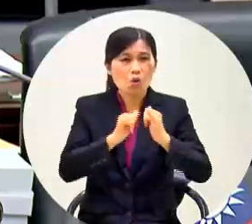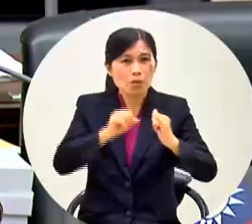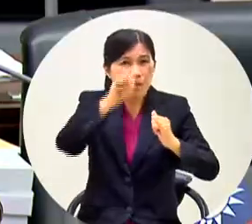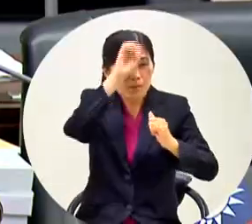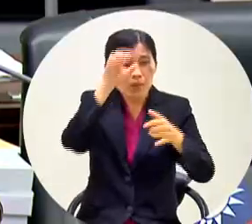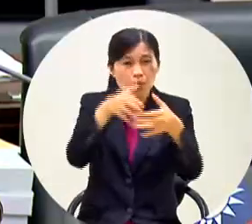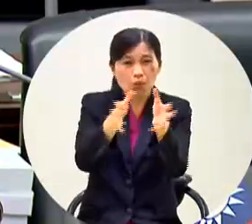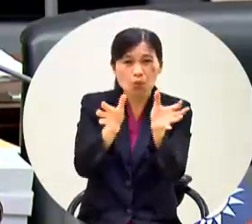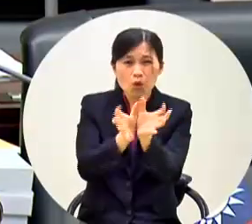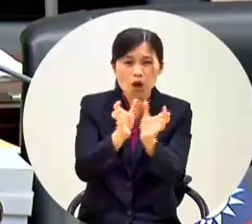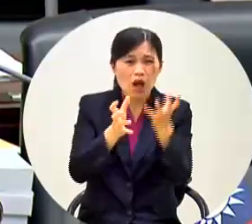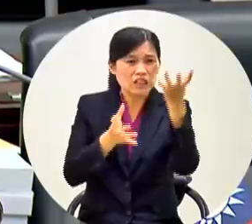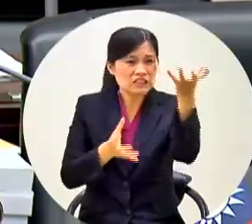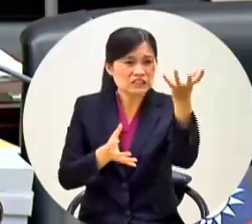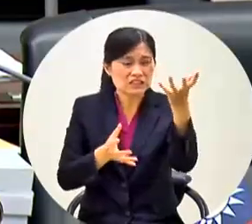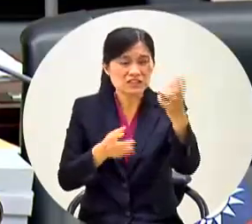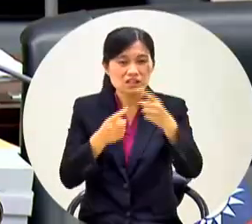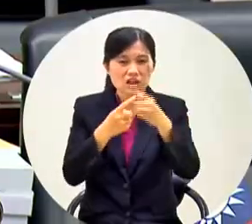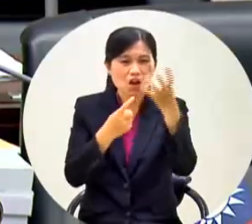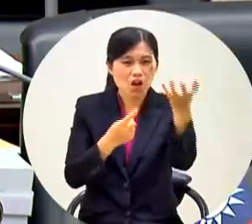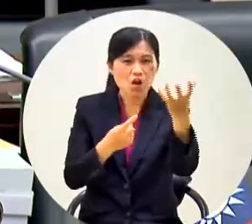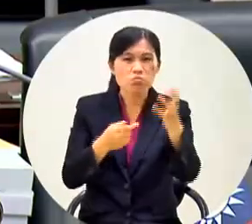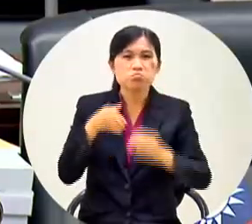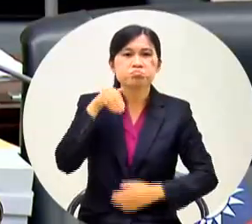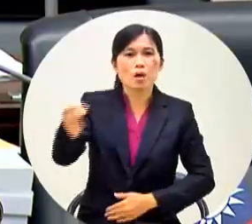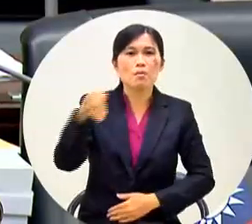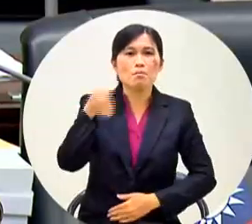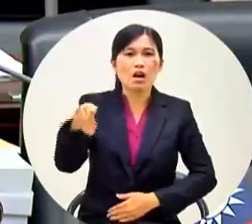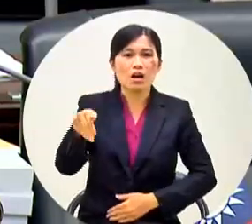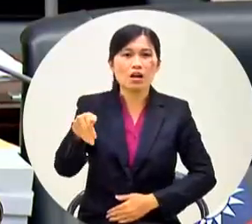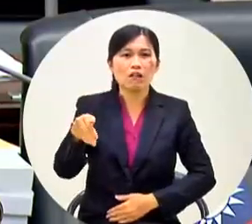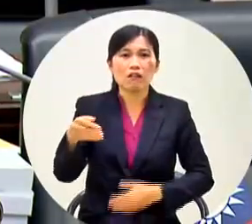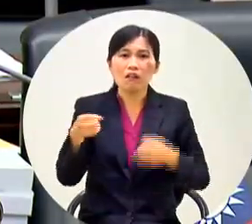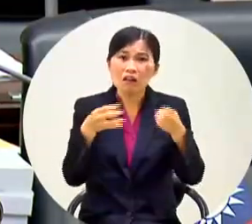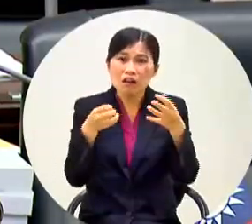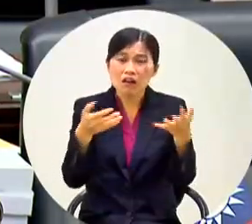商，我必须让高雄市民知道过程